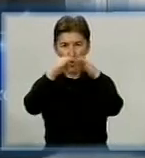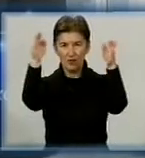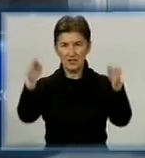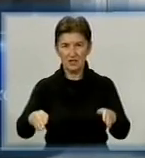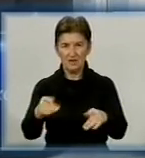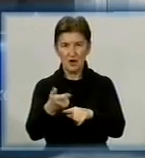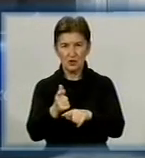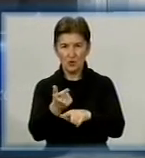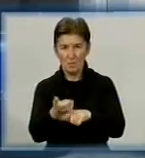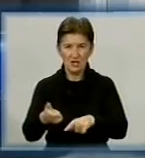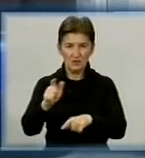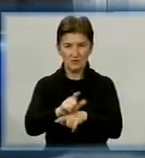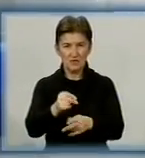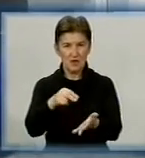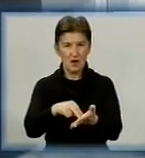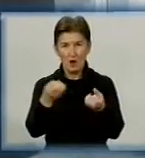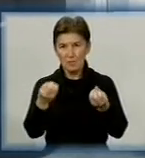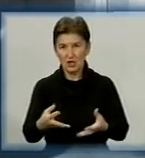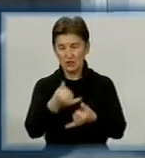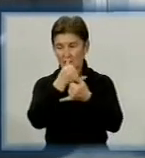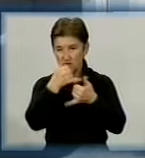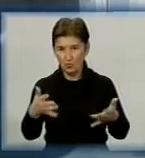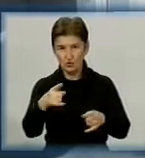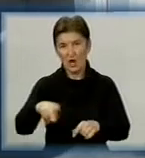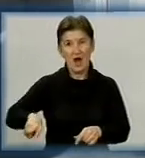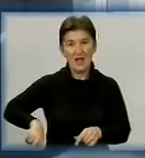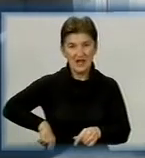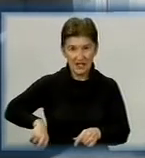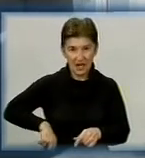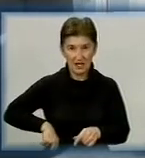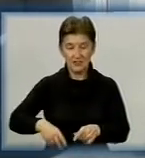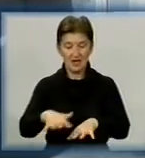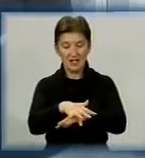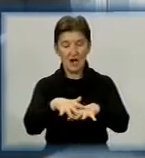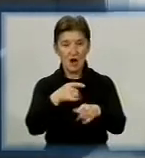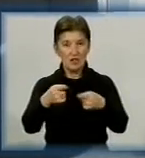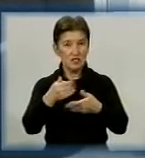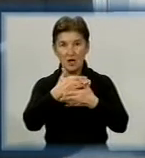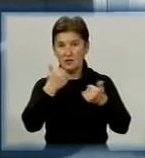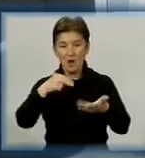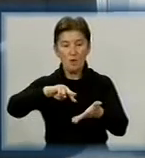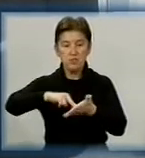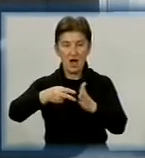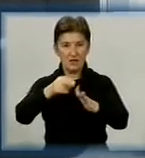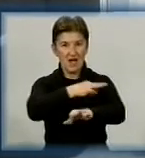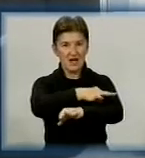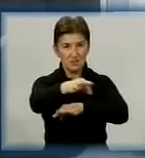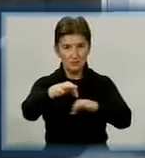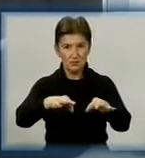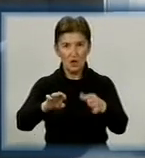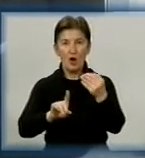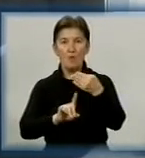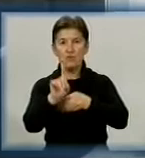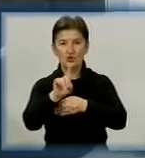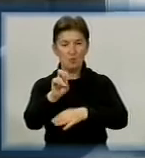ринкову вартість, просто не в змозі. Дирекція ринку, не маючи на руках ні плану реконструкції, розпочала встановлювати контейнери по